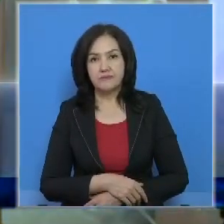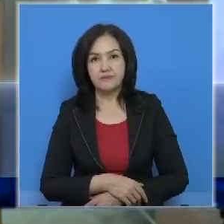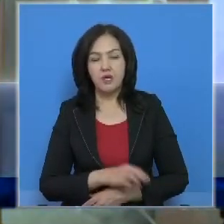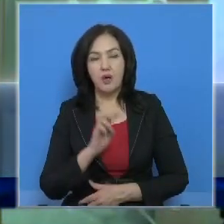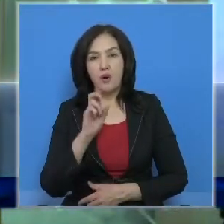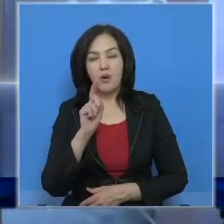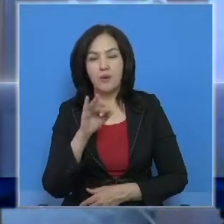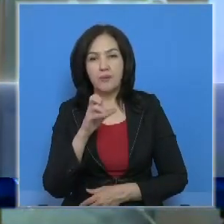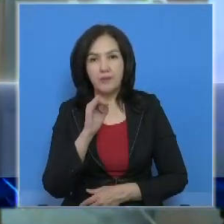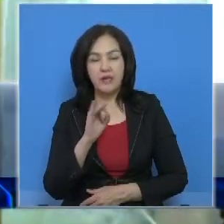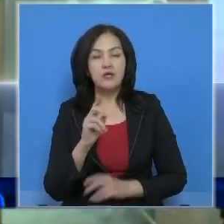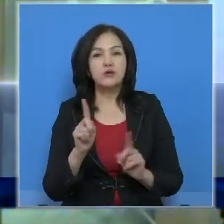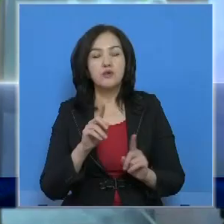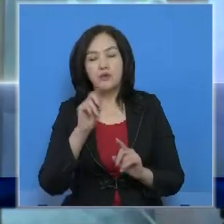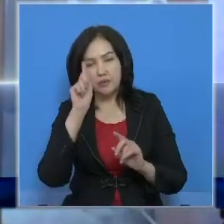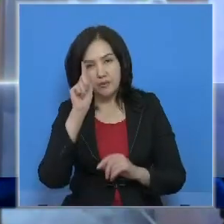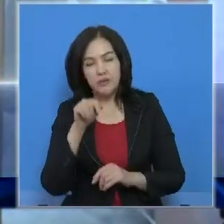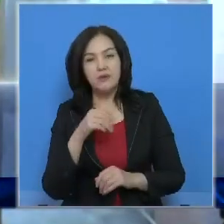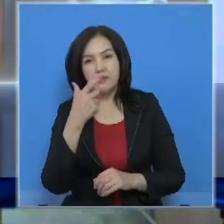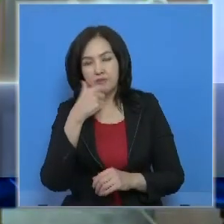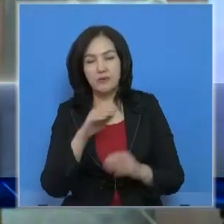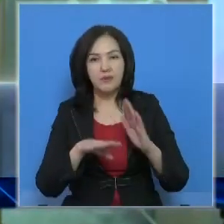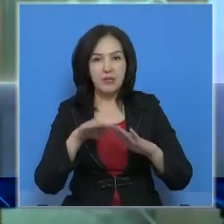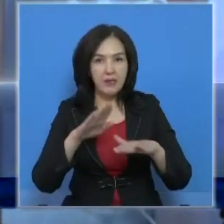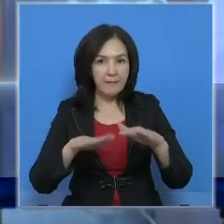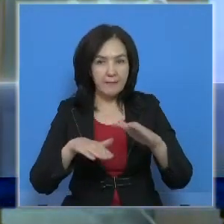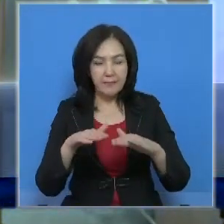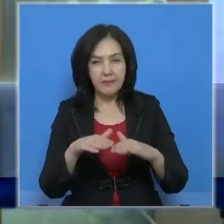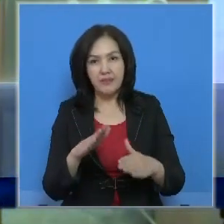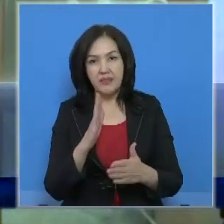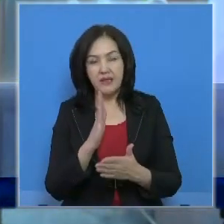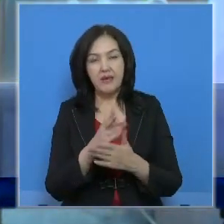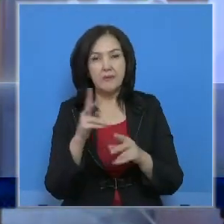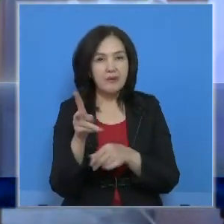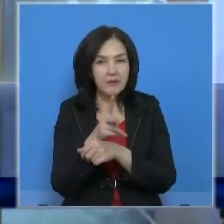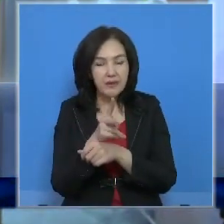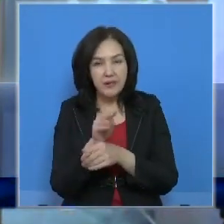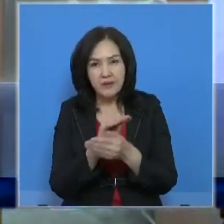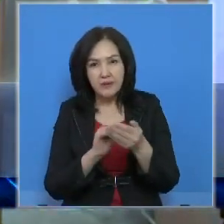хобби, что они умеют делать своими руками. Там будет уже